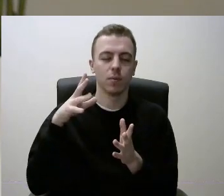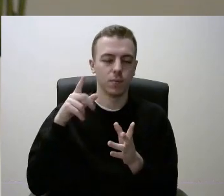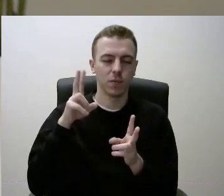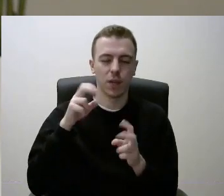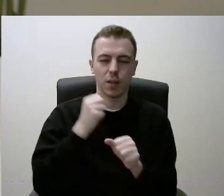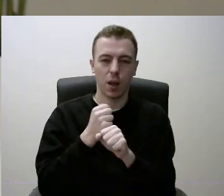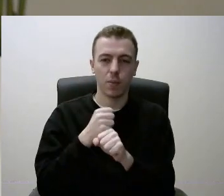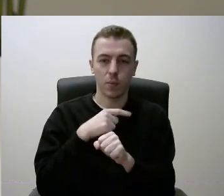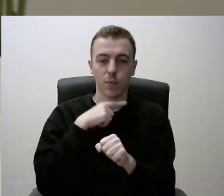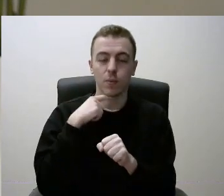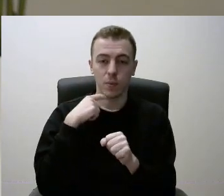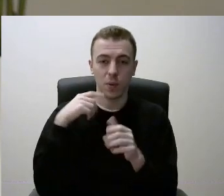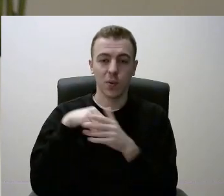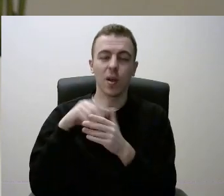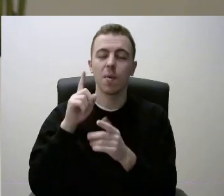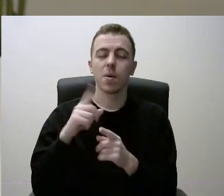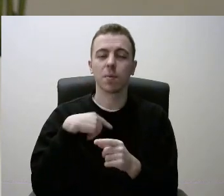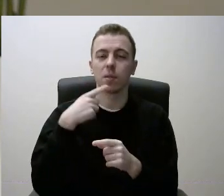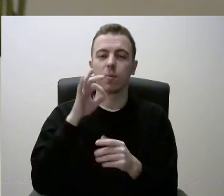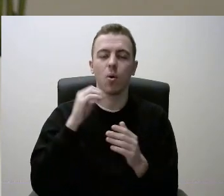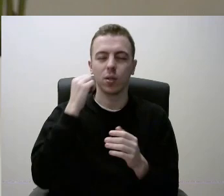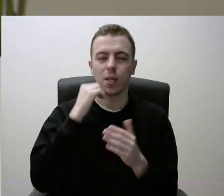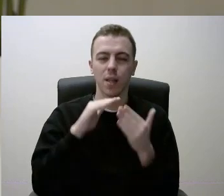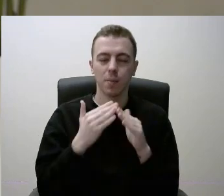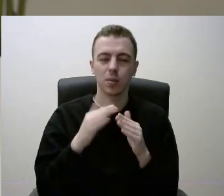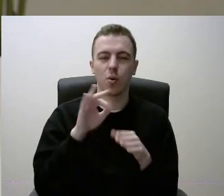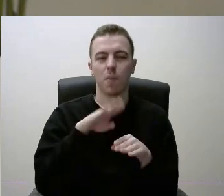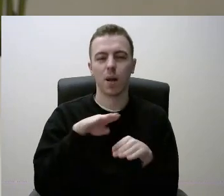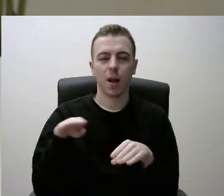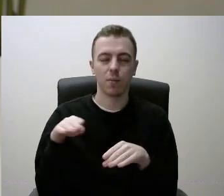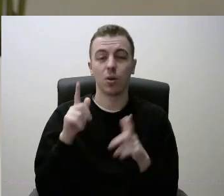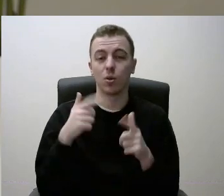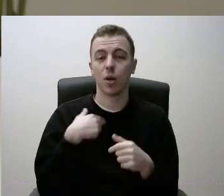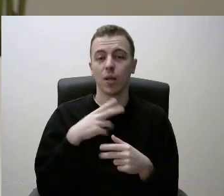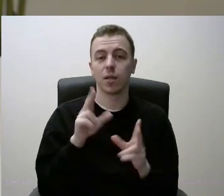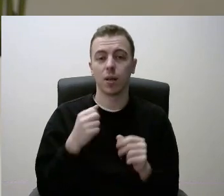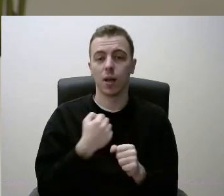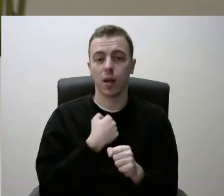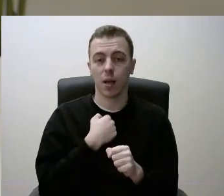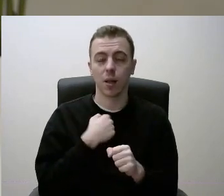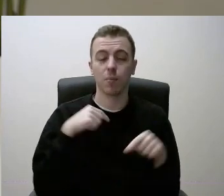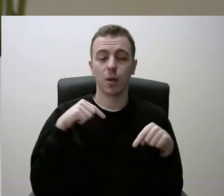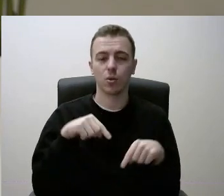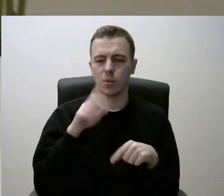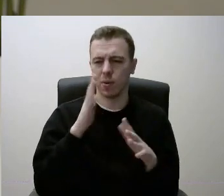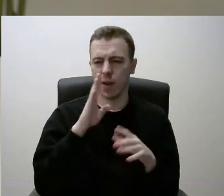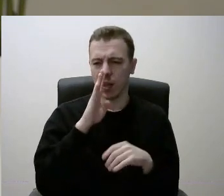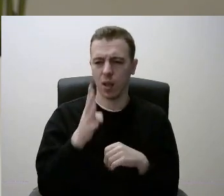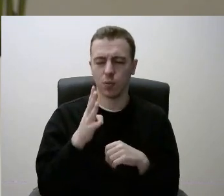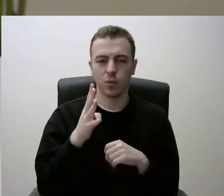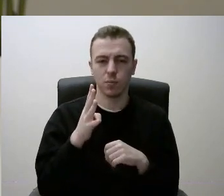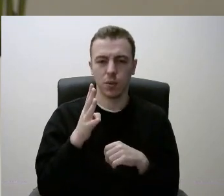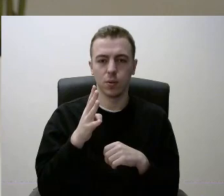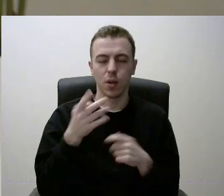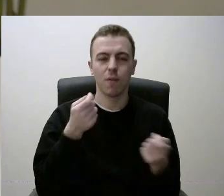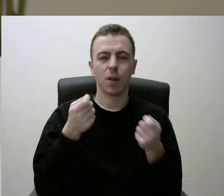yra užduotas apie senamiestį, apie parkavimą, tai labai apmaudu, kad per šiuos beveik 4 metus